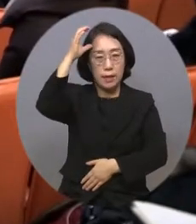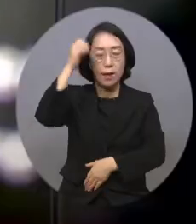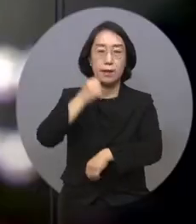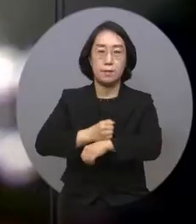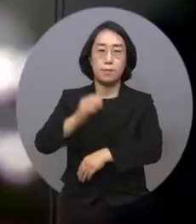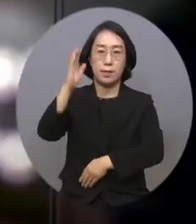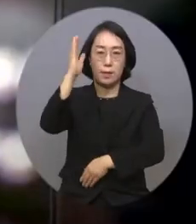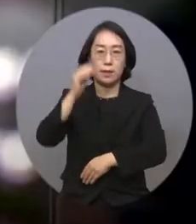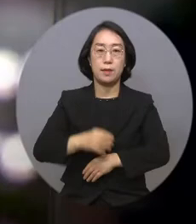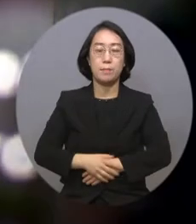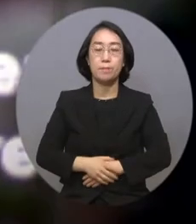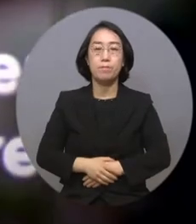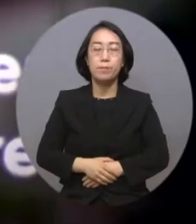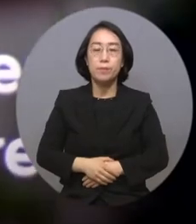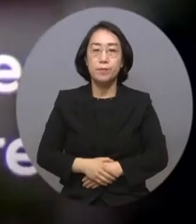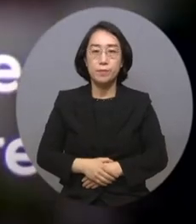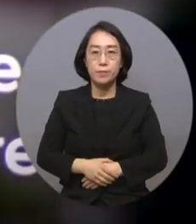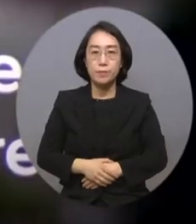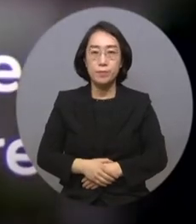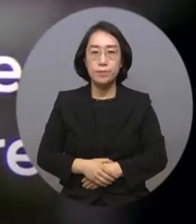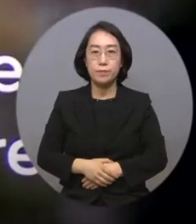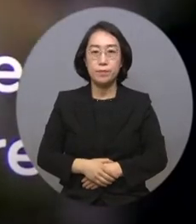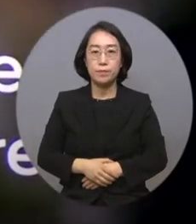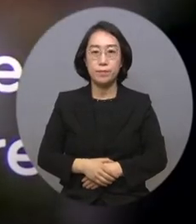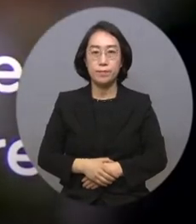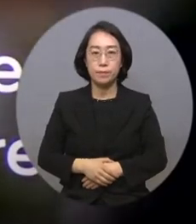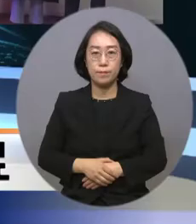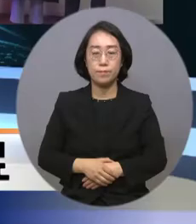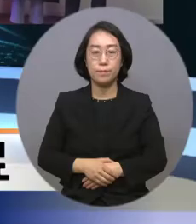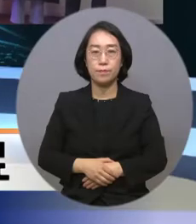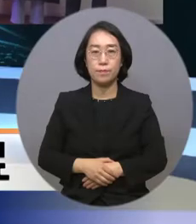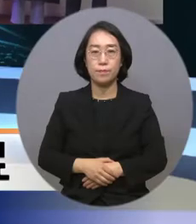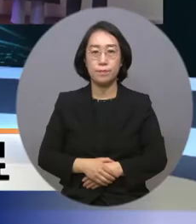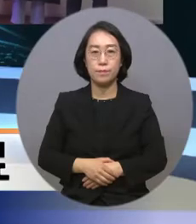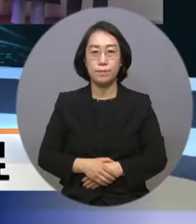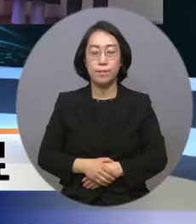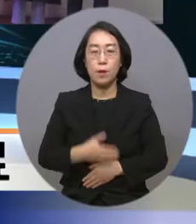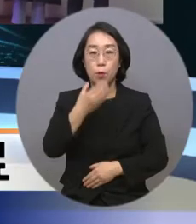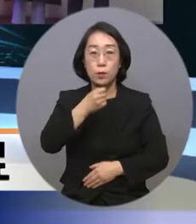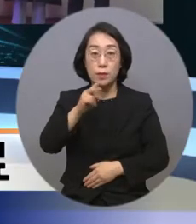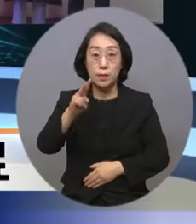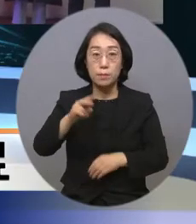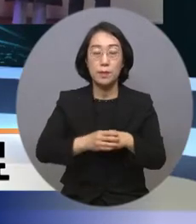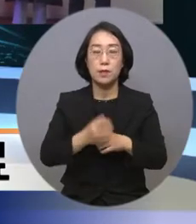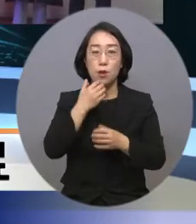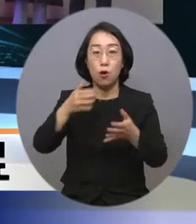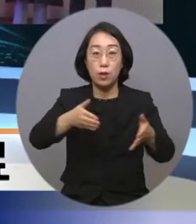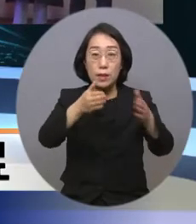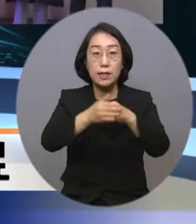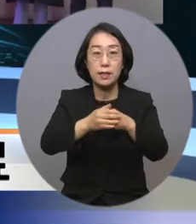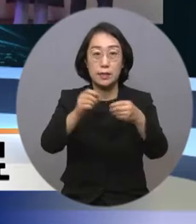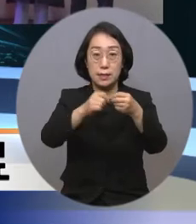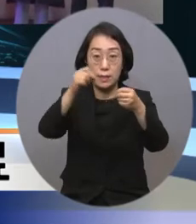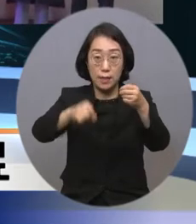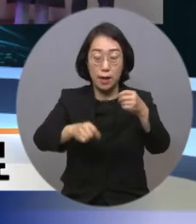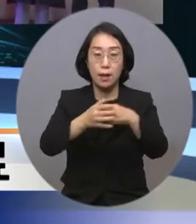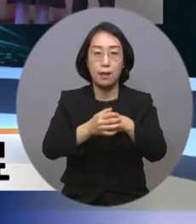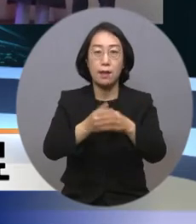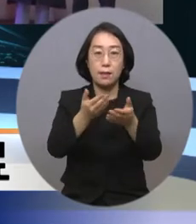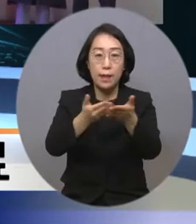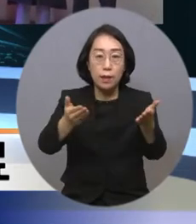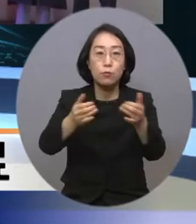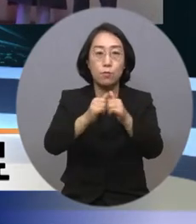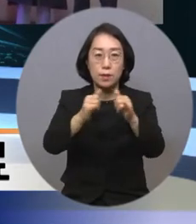밝혔습니다. 복지TV 뉴스 박순용입니다. 복지TV 경기지사가 나눔과 배려를 실천하는